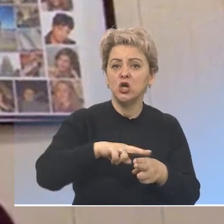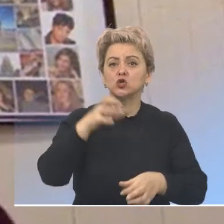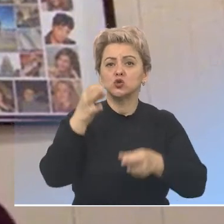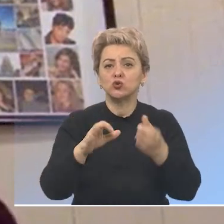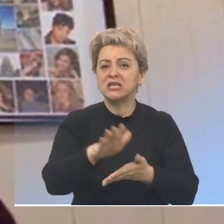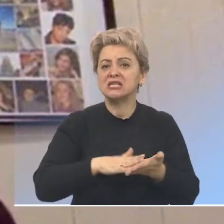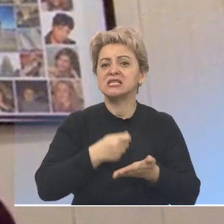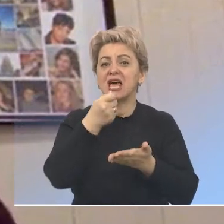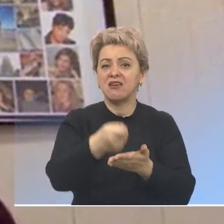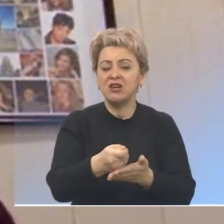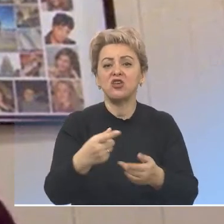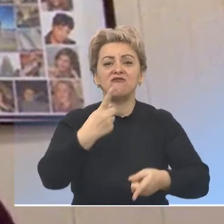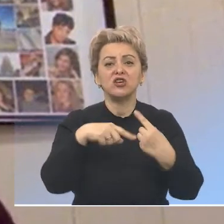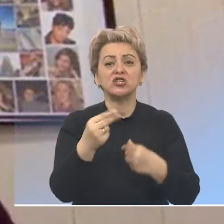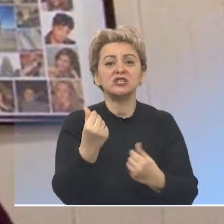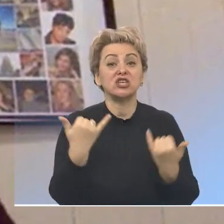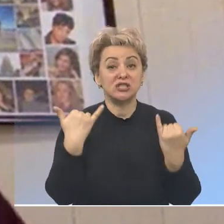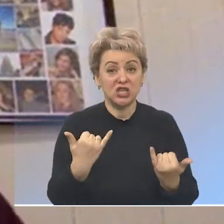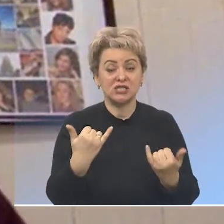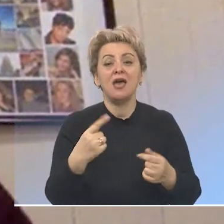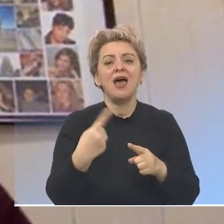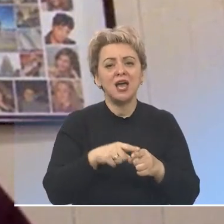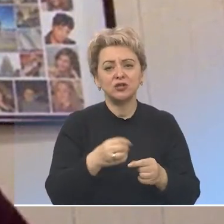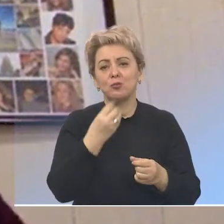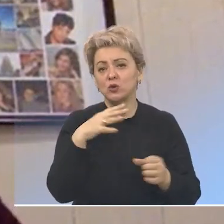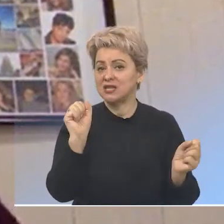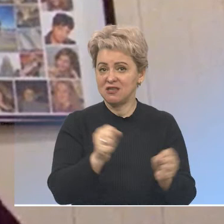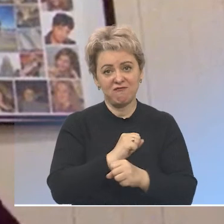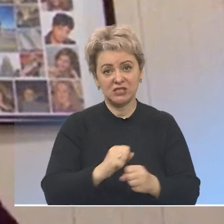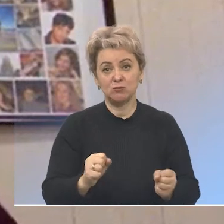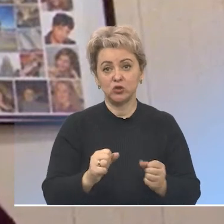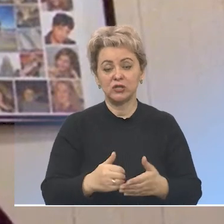судебными исками. Верните мне деньги сегодня, здесь и сейчас, потому что это просто